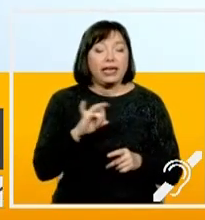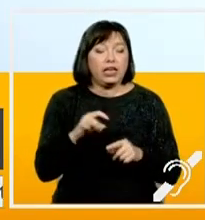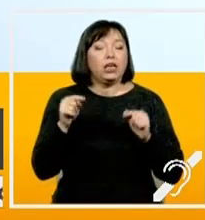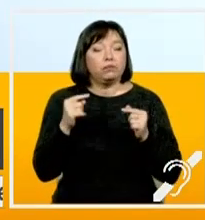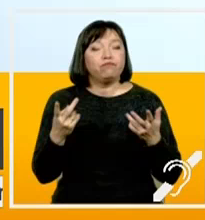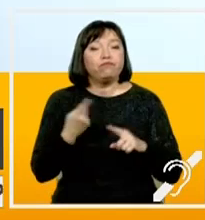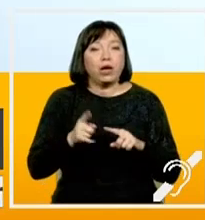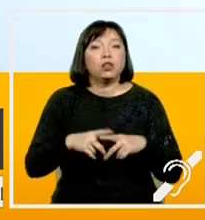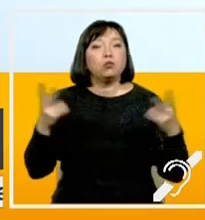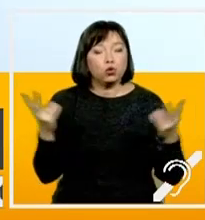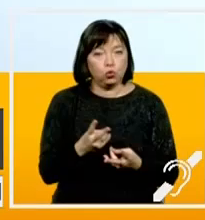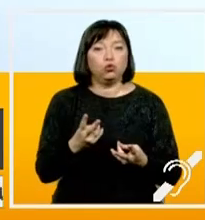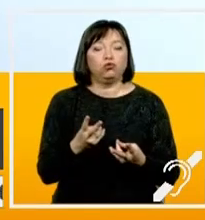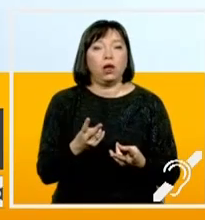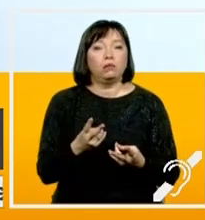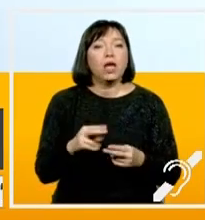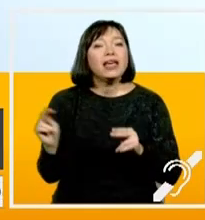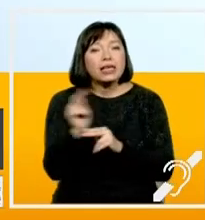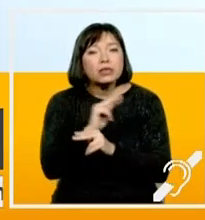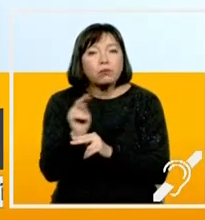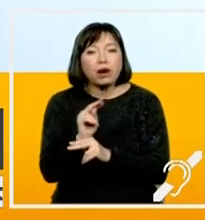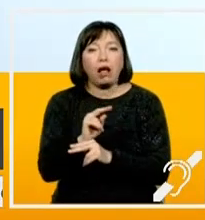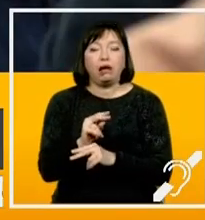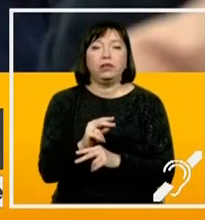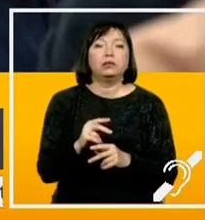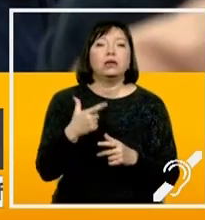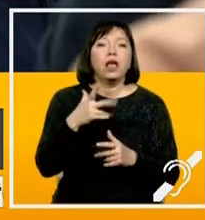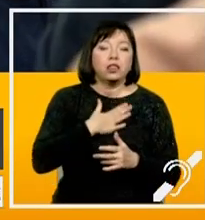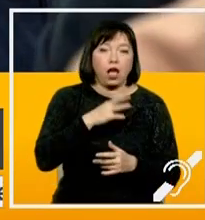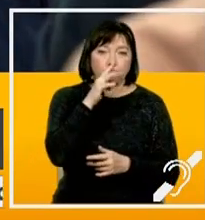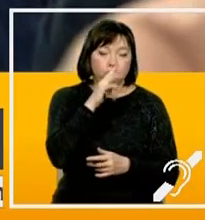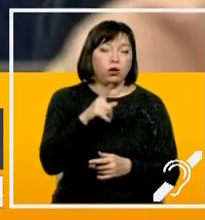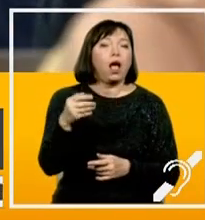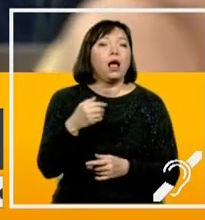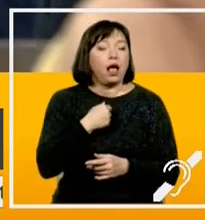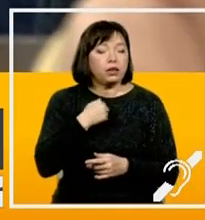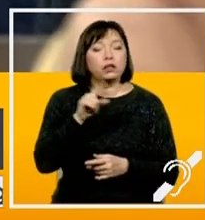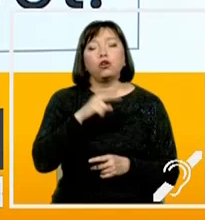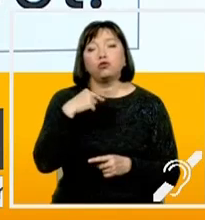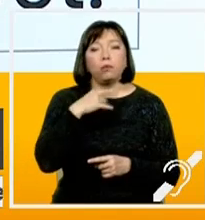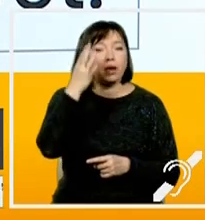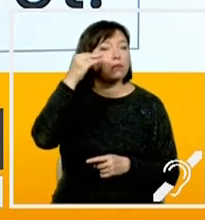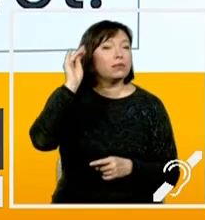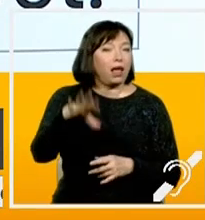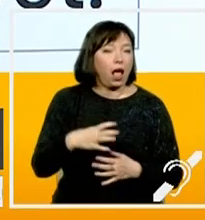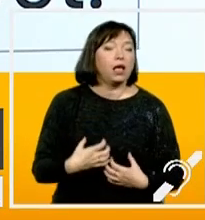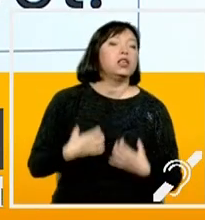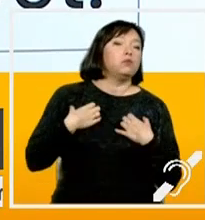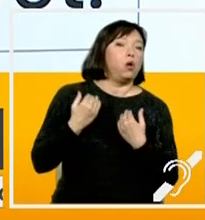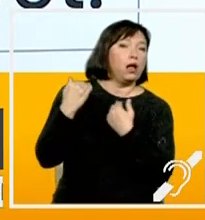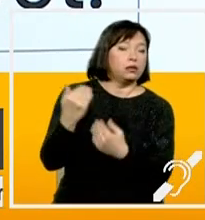să tragem linia, să corectăm unde am greșit. Ei vor să închidem ochii și să ne speriem de